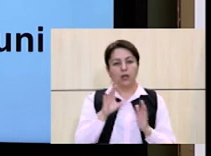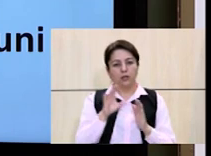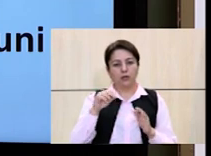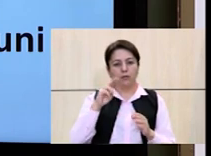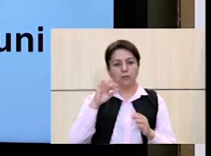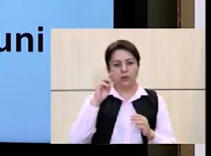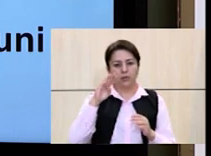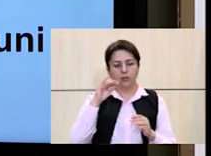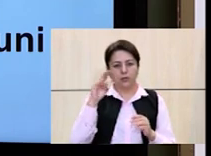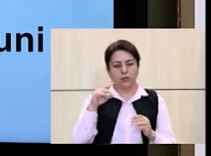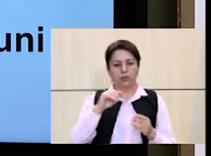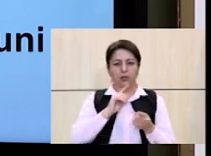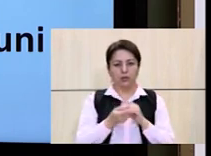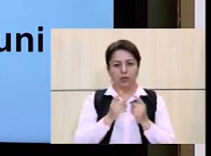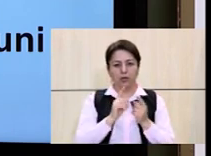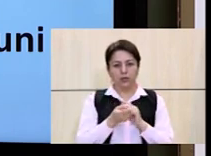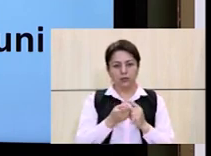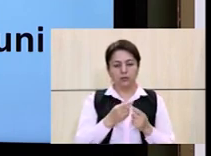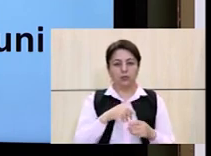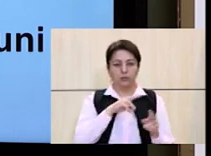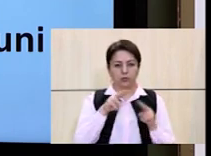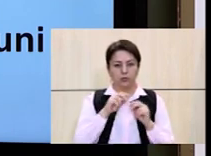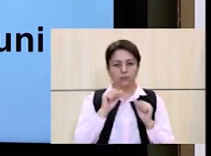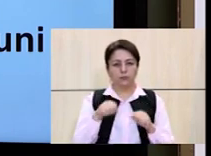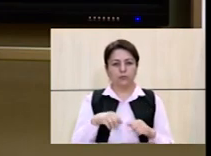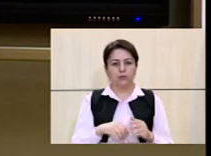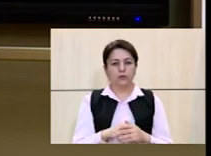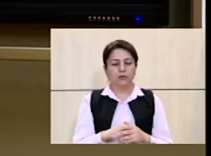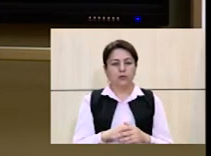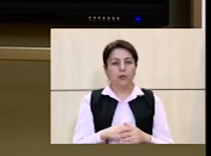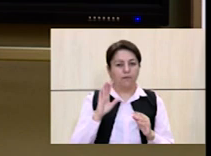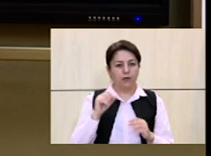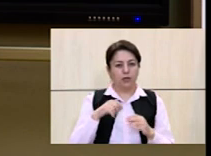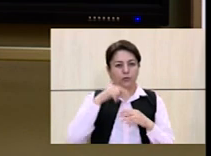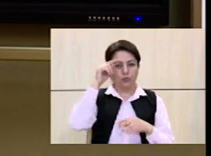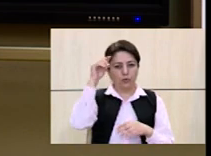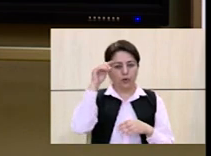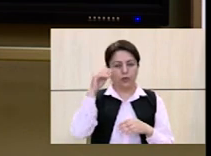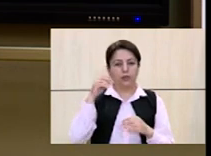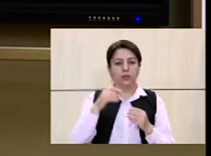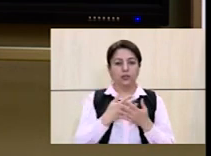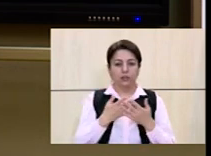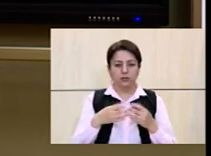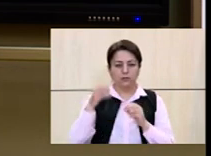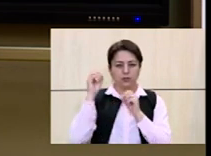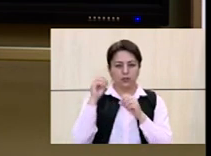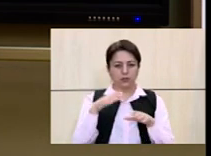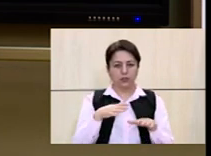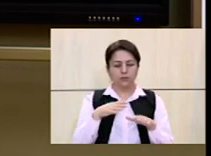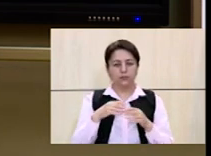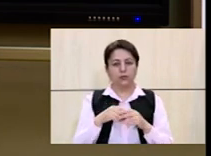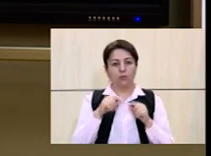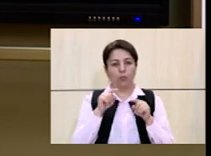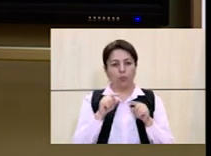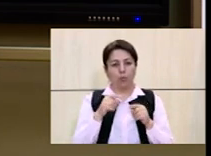potensial energiyaning kinetik energiyaga aylanishini kuzatamiz. Va yuqoridan jismni pastga tashlaganimizda